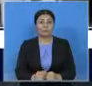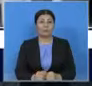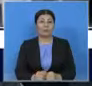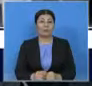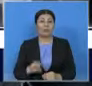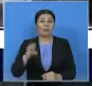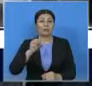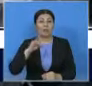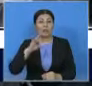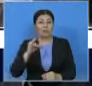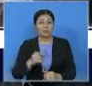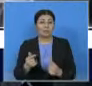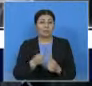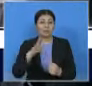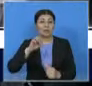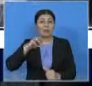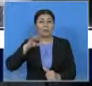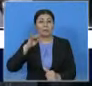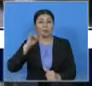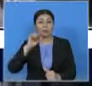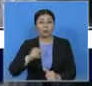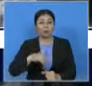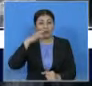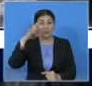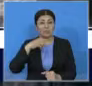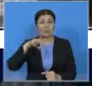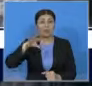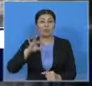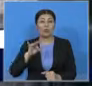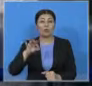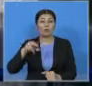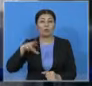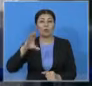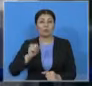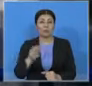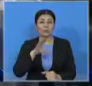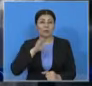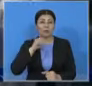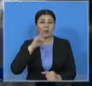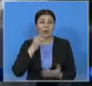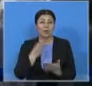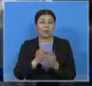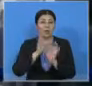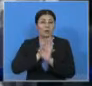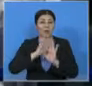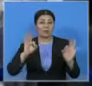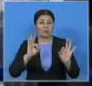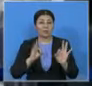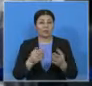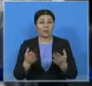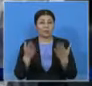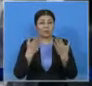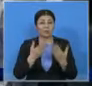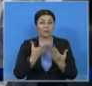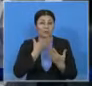Тазы по имени Самрук, ей 2 года. Казахская борзая – достаточно редкая порода охотничьих собак. Отличается она, как вы заметили, утонченной внешностью.